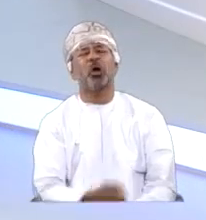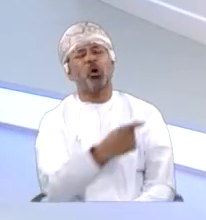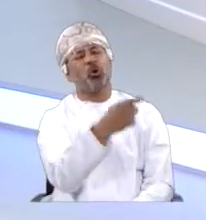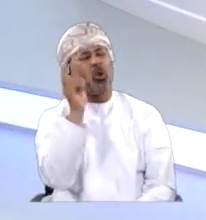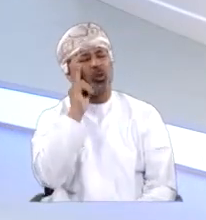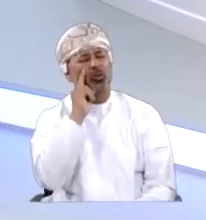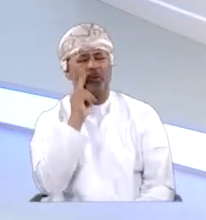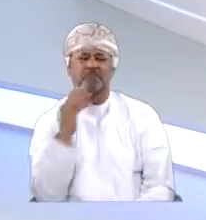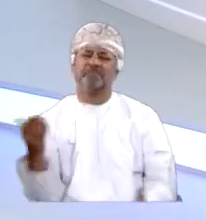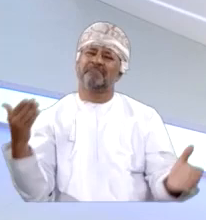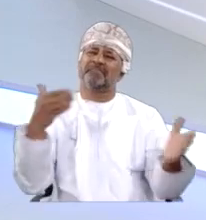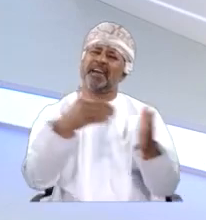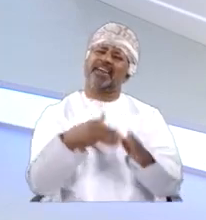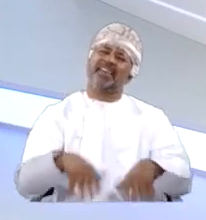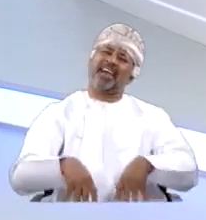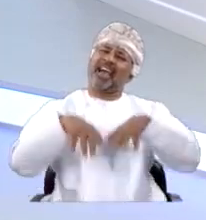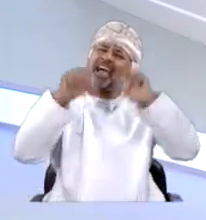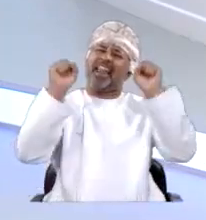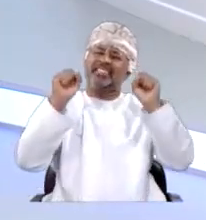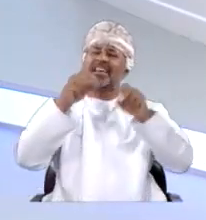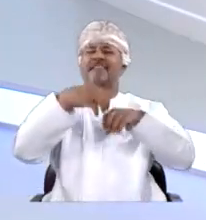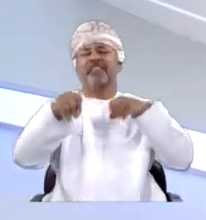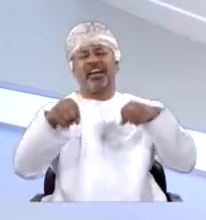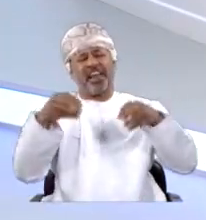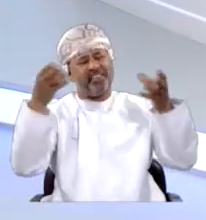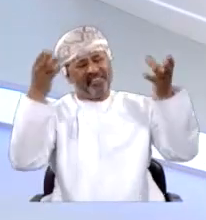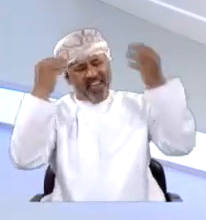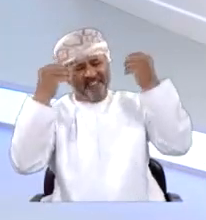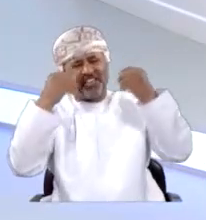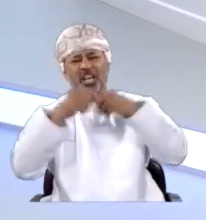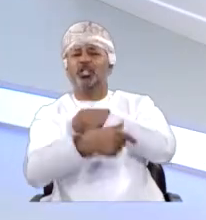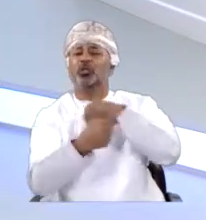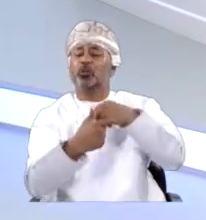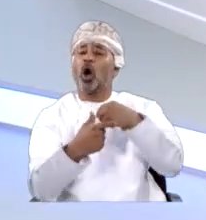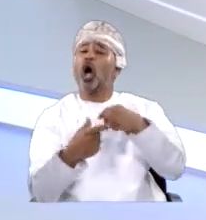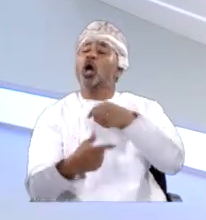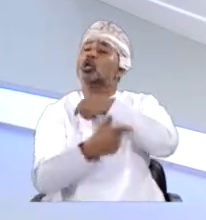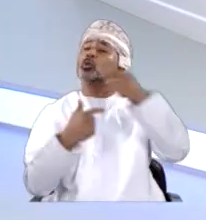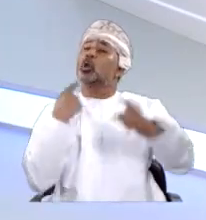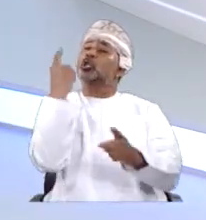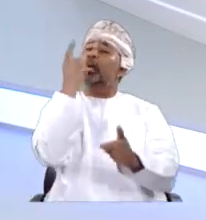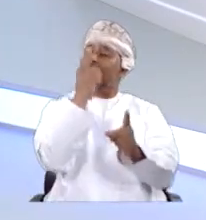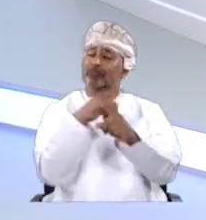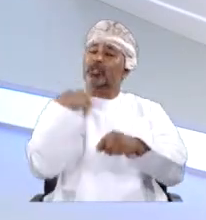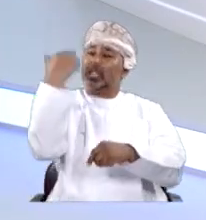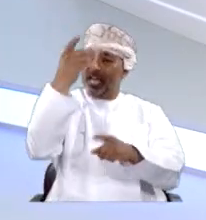مشاهدينا بهذا نكون قد وصلنا إلى ختام فقرتنا الثقافية لهذا الأسبوع، نلتقيكم الأسبوع